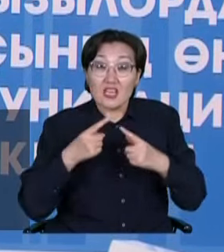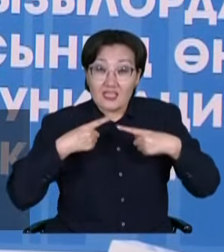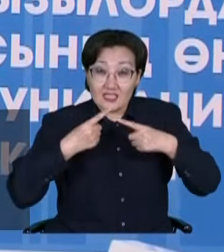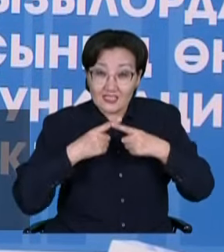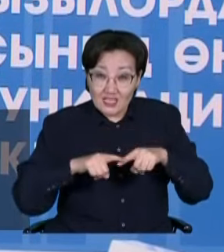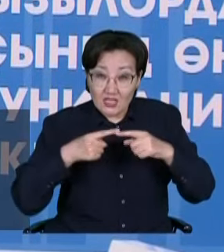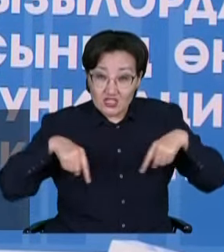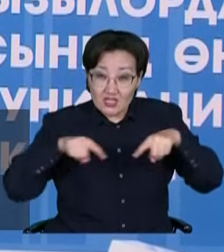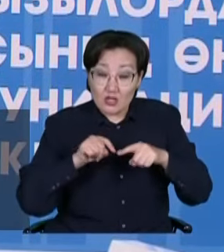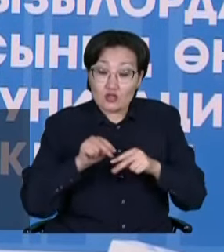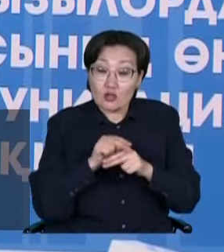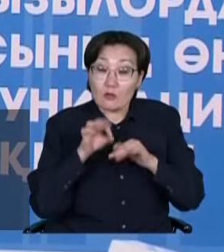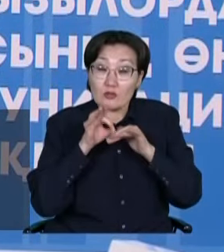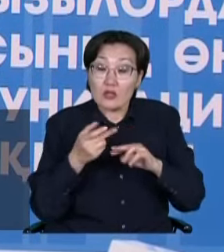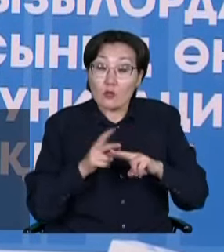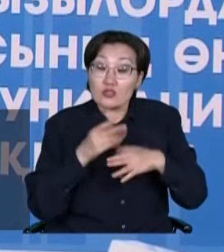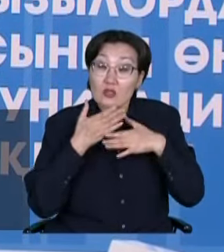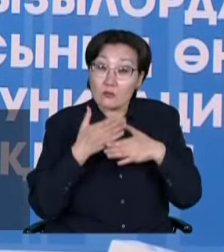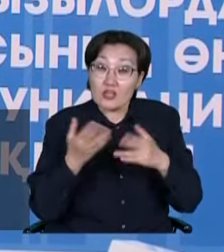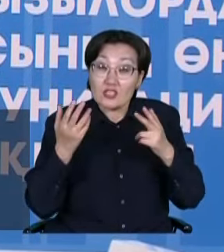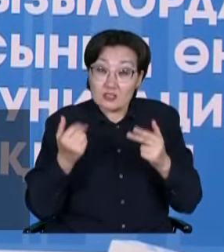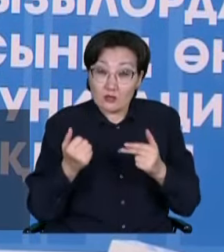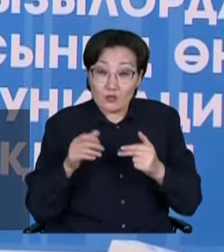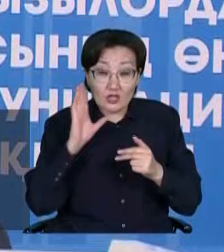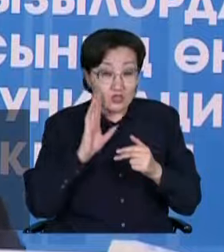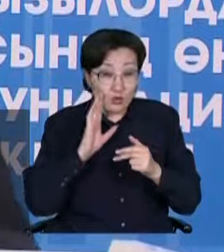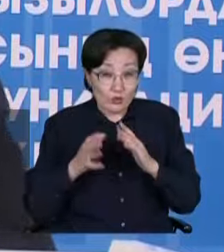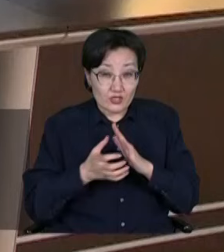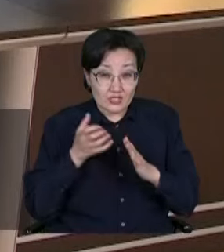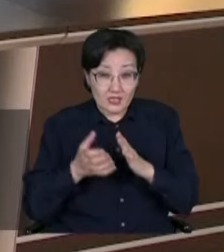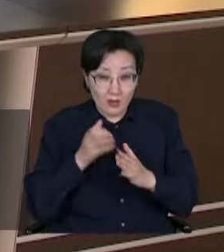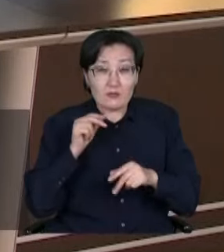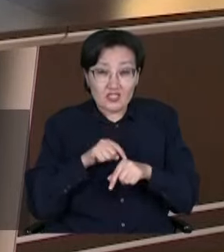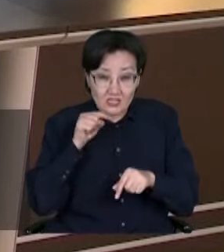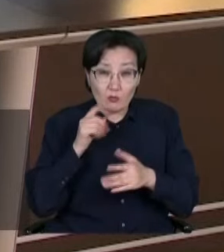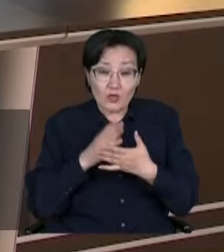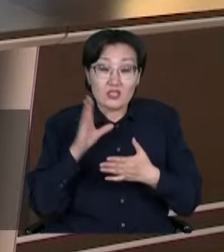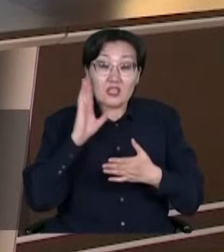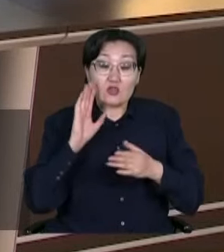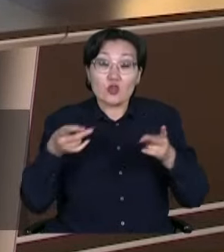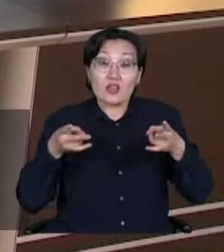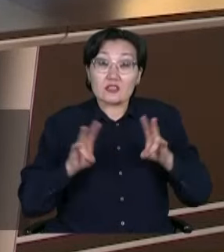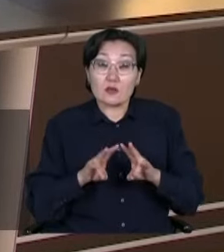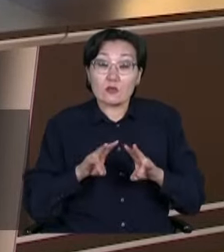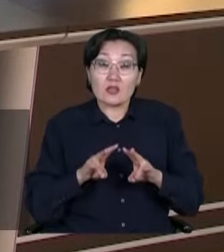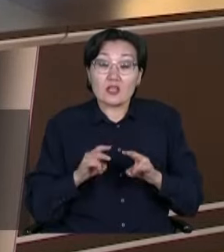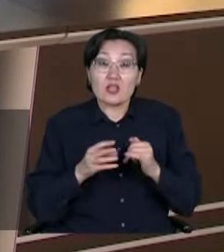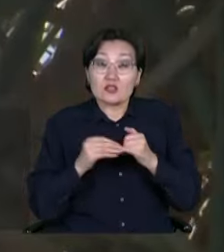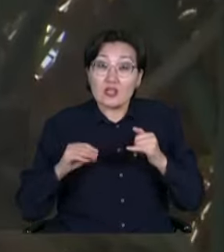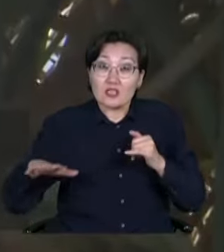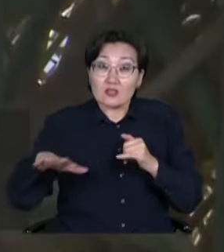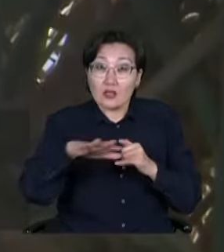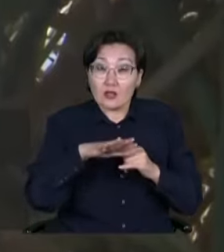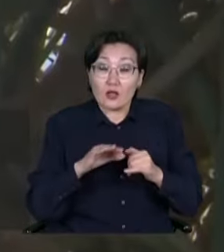жөндеуден өткізілді. Осының арқасында әрине су тапшылығы сезілгенімен Судан қалған егіс көлемдері болған